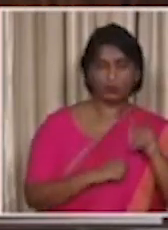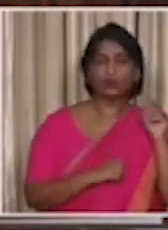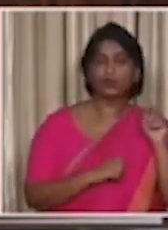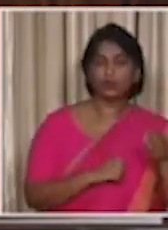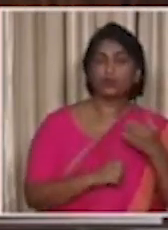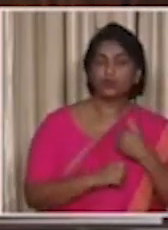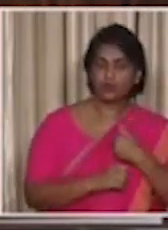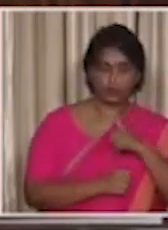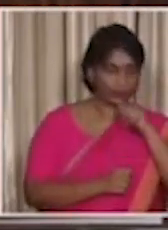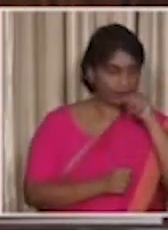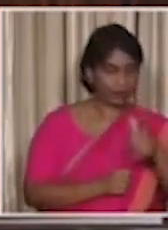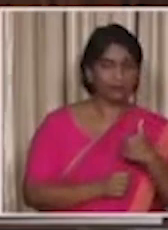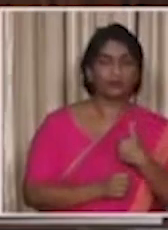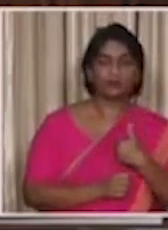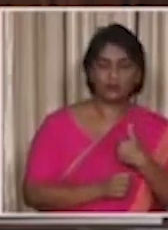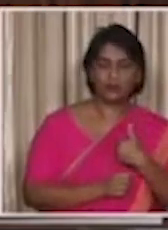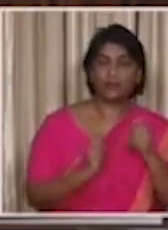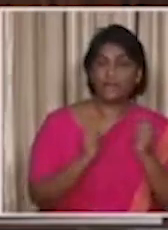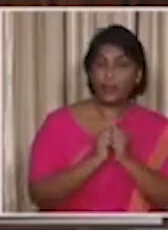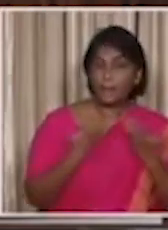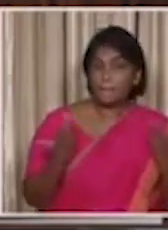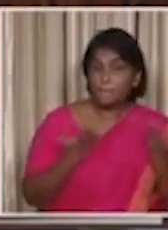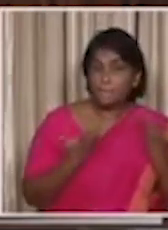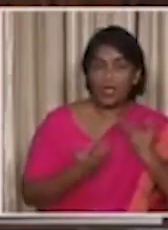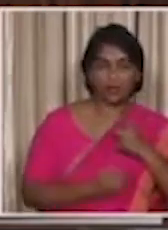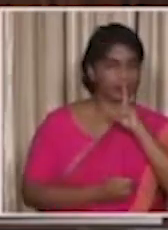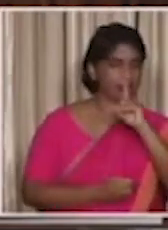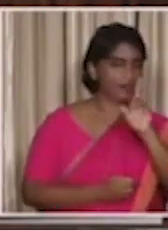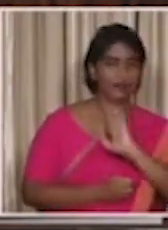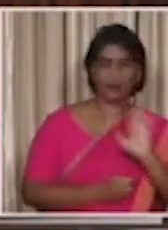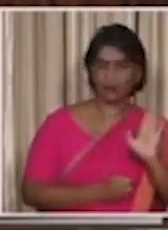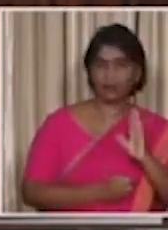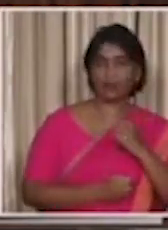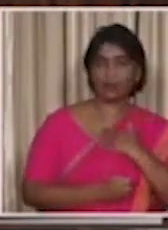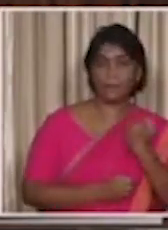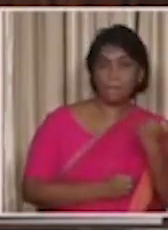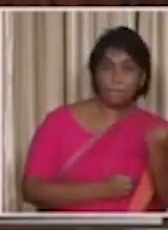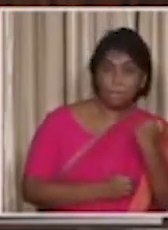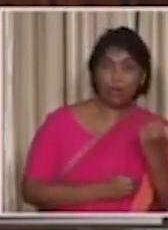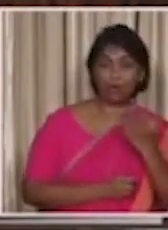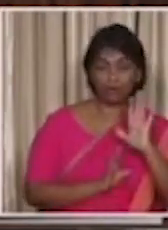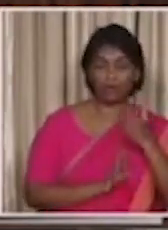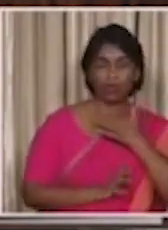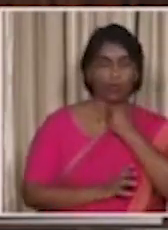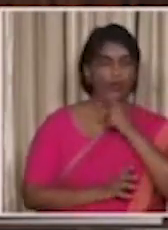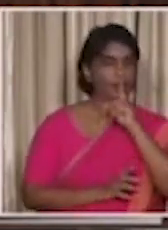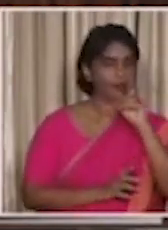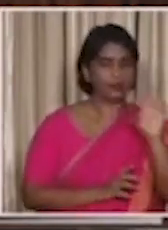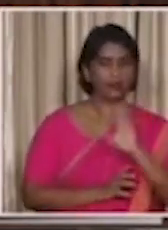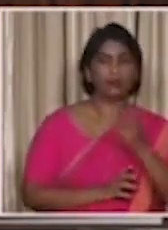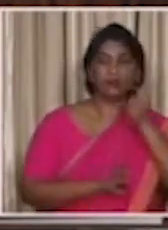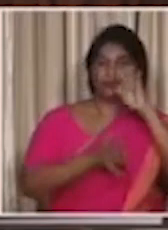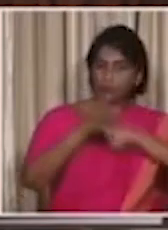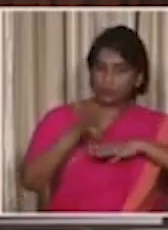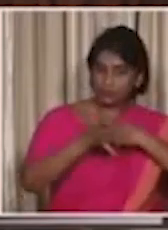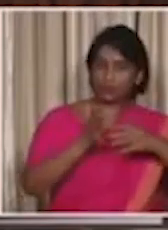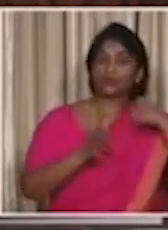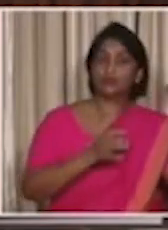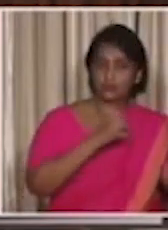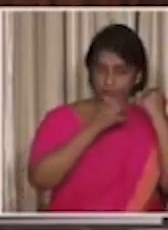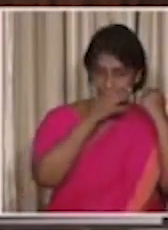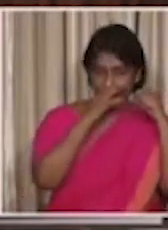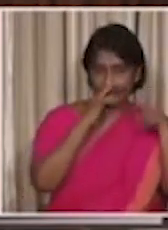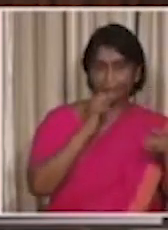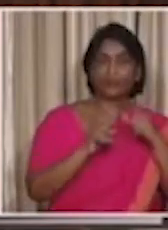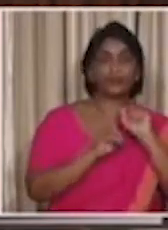ගන්නවා මම කිසිවිටක කරන්න බැරි දේ කියන්නේ නැහැ බලය වෙනුවෙන් බොරු කියන්නේ නැහැ අයවැය කතාවේදී